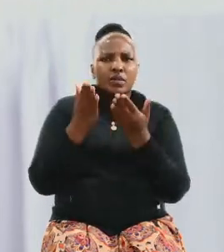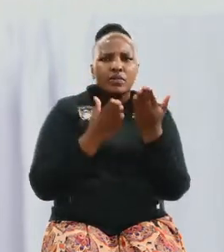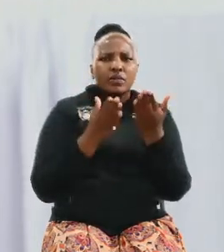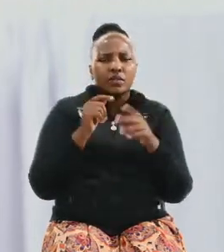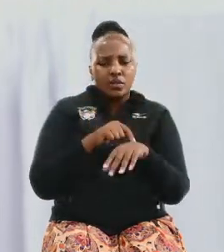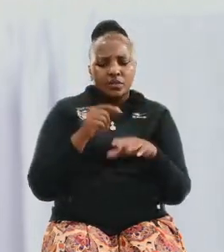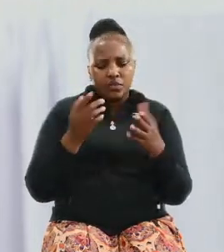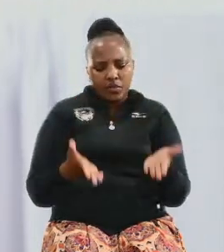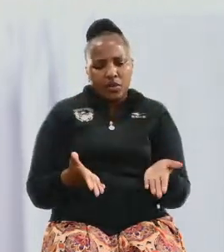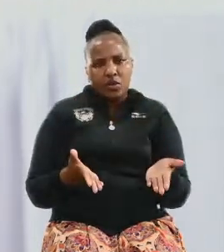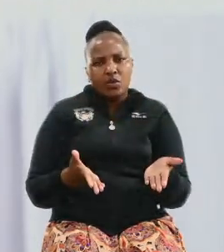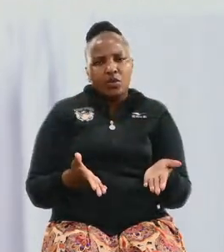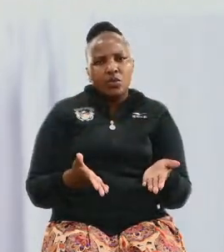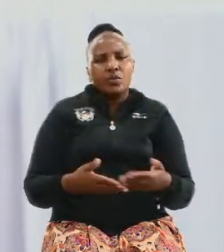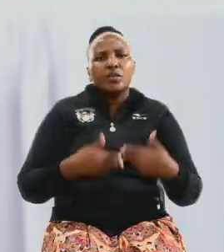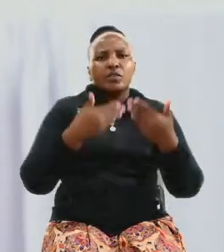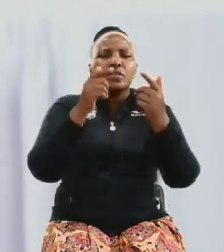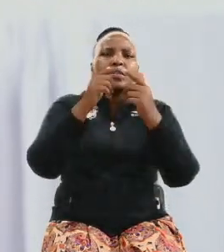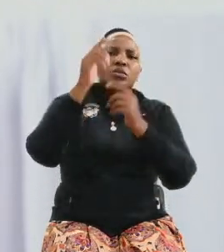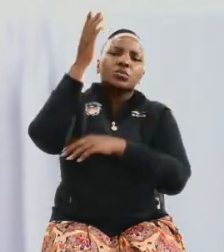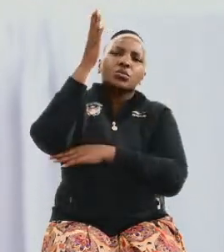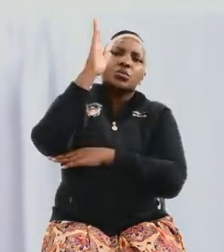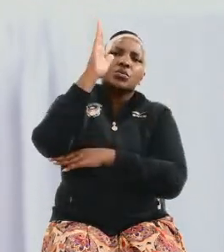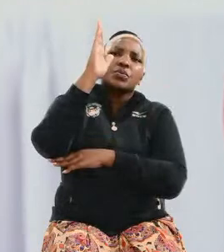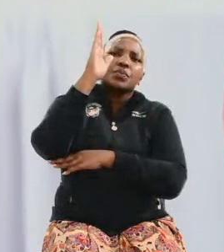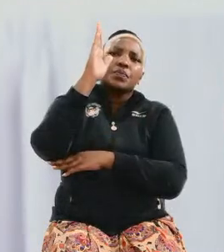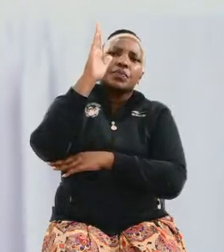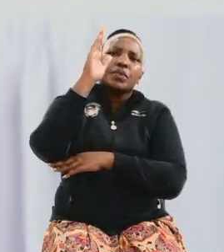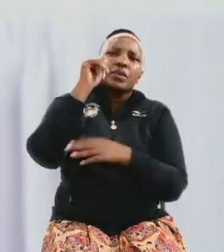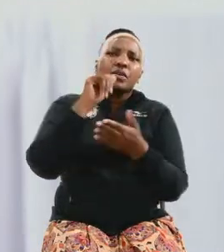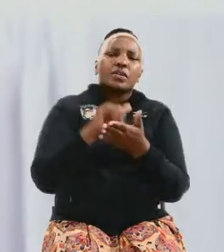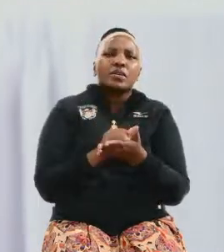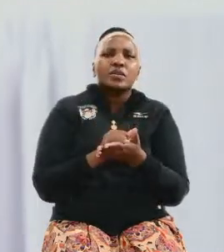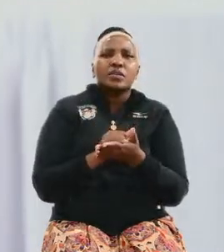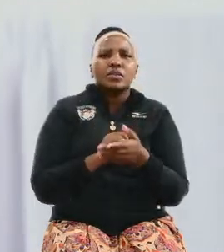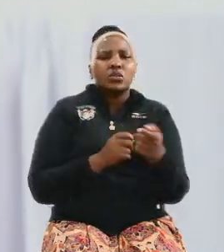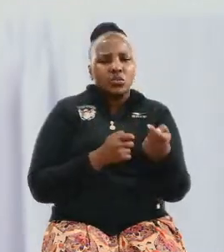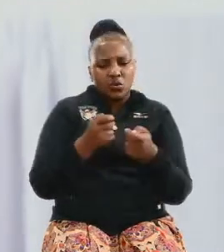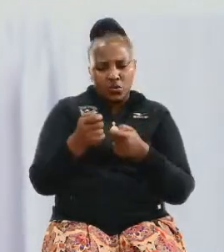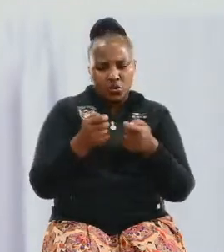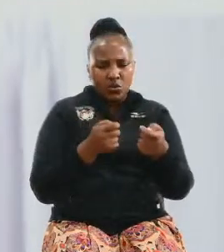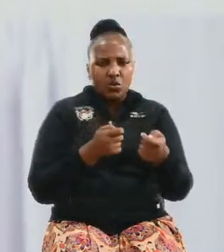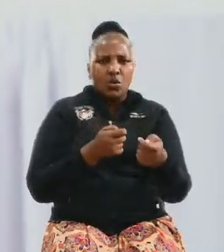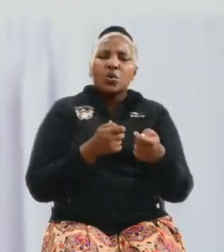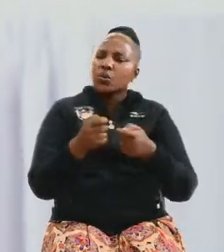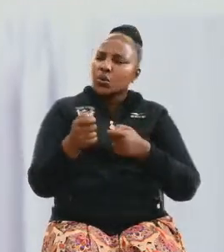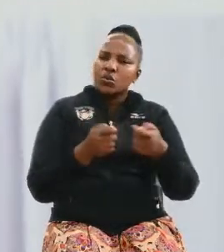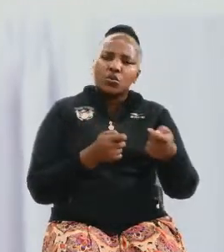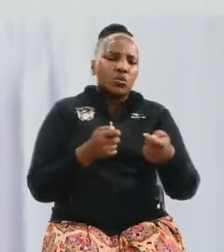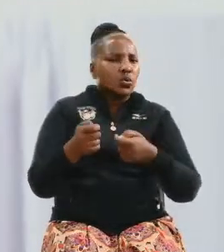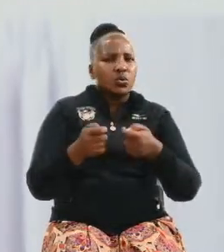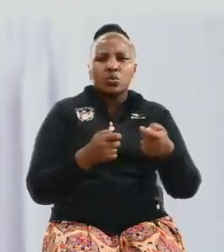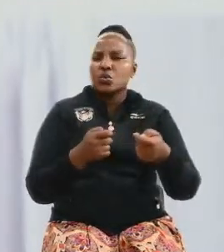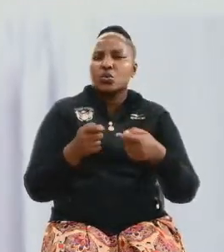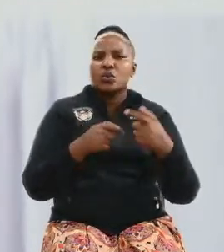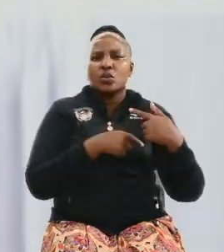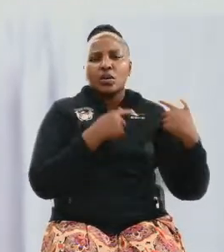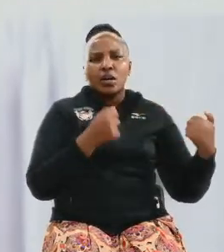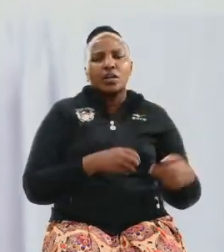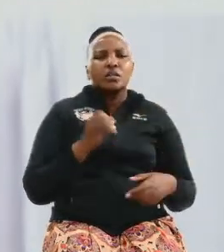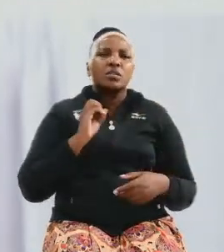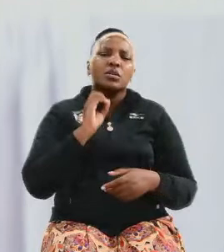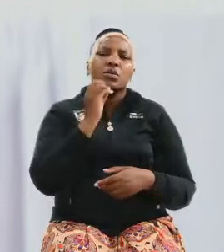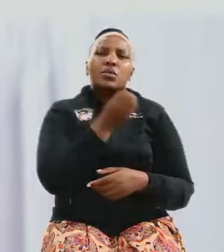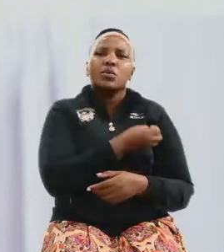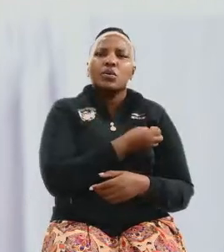wakati huu Bwana tunaikabidhi mikononi mwako Jehova. Mungu wa Israeli, tawala Tawala Bwana, tawala kwa mioyo yetu